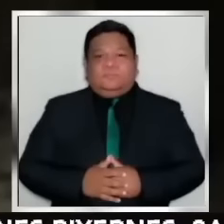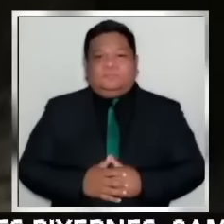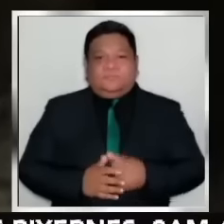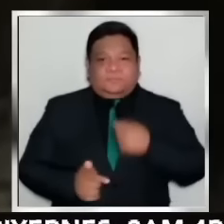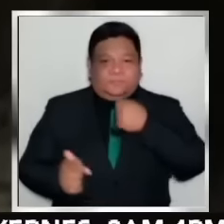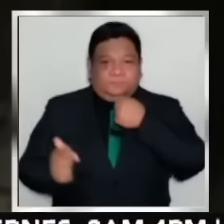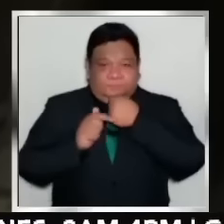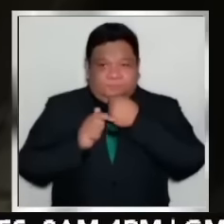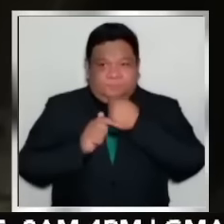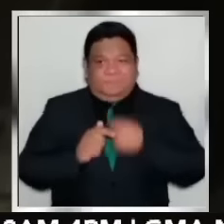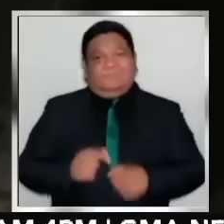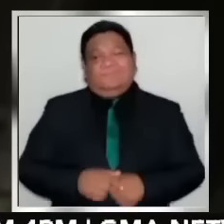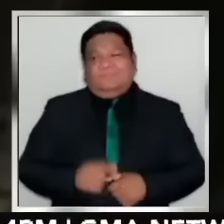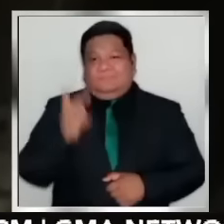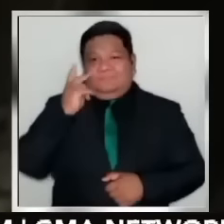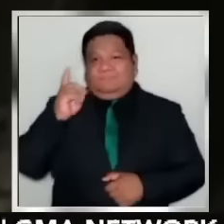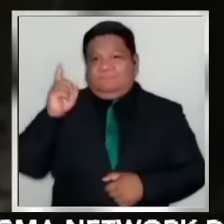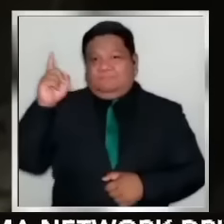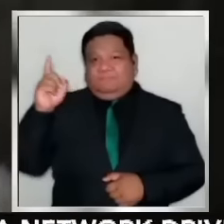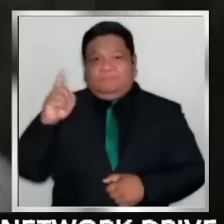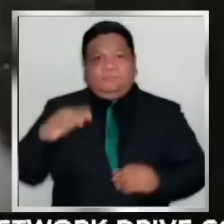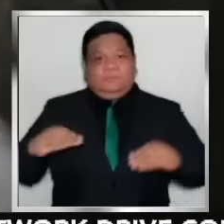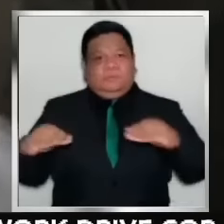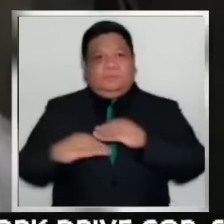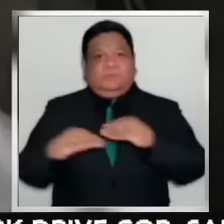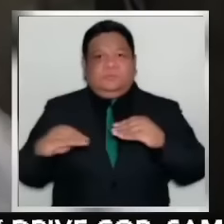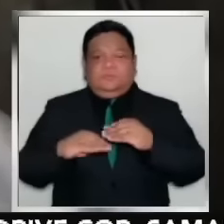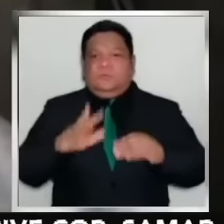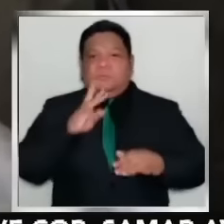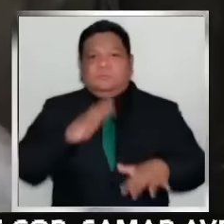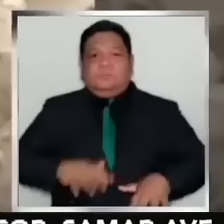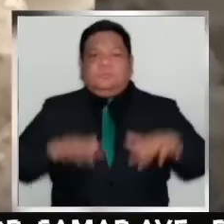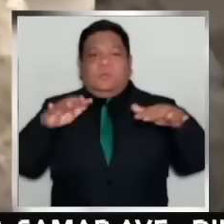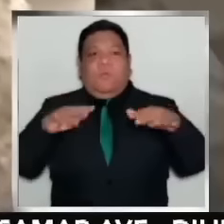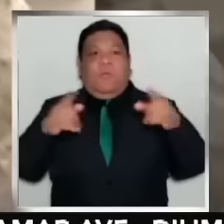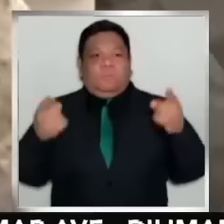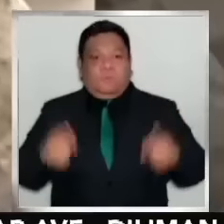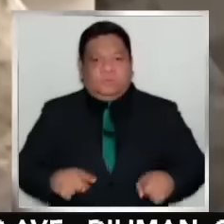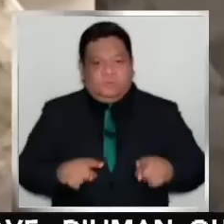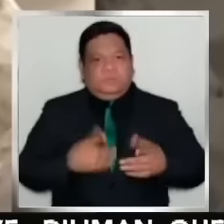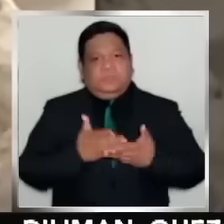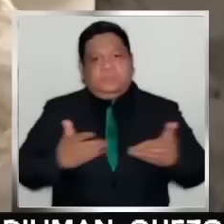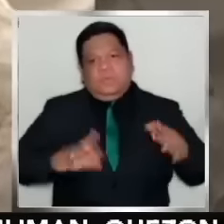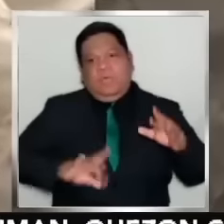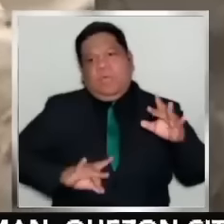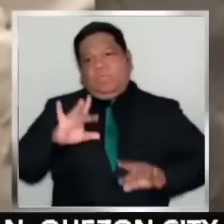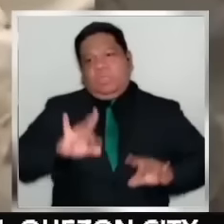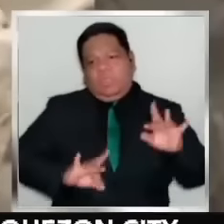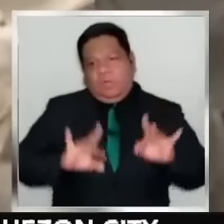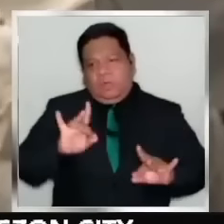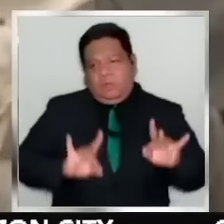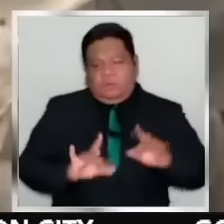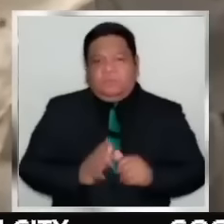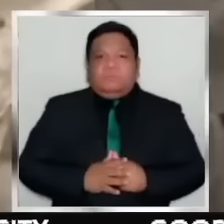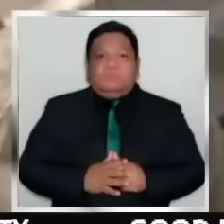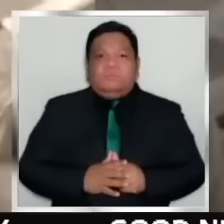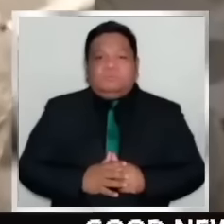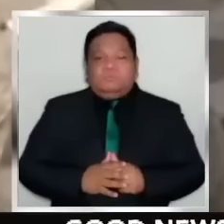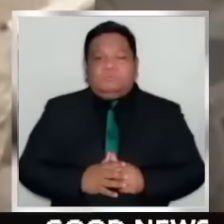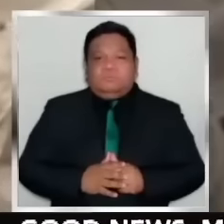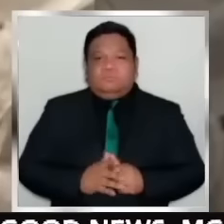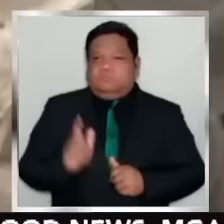ilog. Nabasa at napuno tuloy ng putik ang kanilang mga gamit. Ang nahimos namon, timo dyan, nabahaan kami, hindi